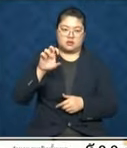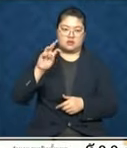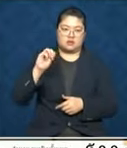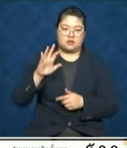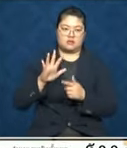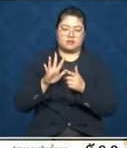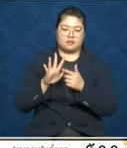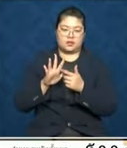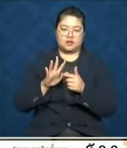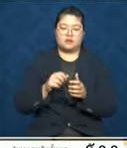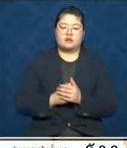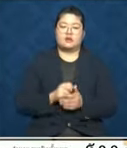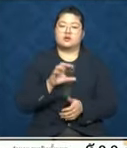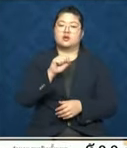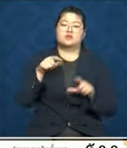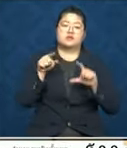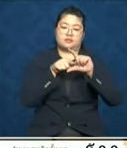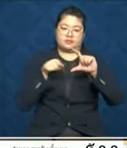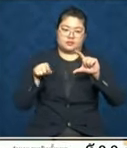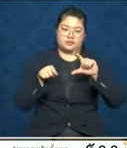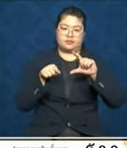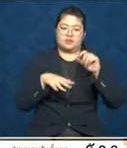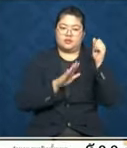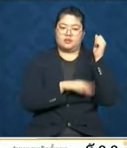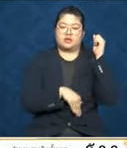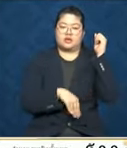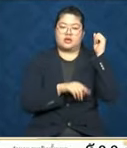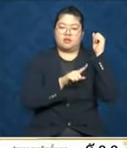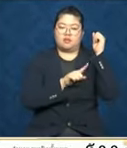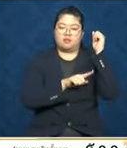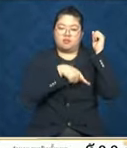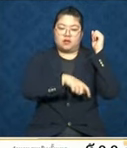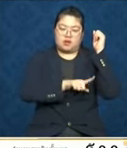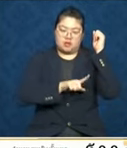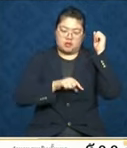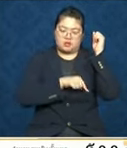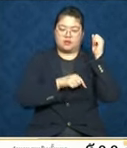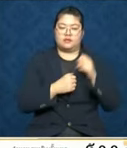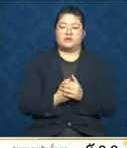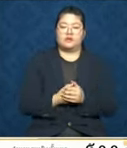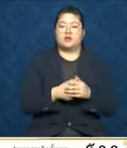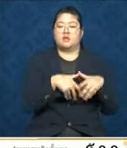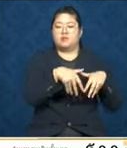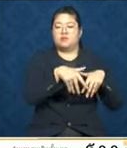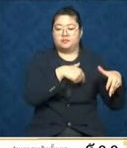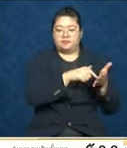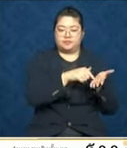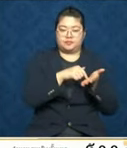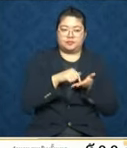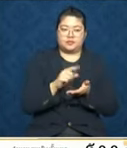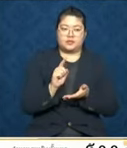ราษฎรแบบบัญชีรายชื่อพรรคก้าวไกลจากภาคใต้จังหวัดพัทลุงค่ะครั้งนี้นะคะดิฉันได้รับเรื่องร้องเรียนจากประชาชนจ